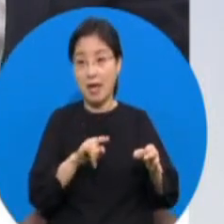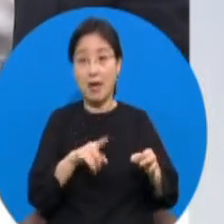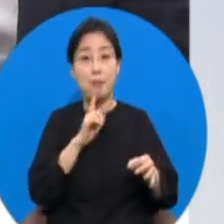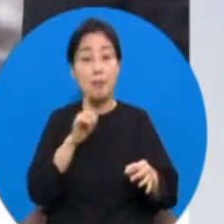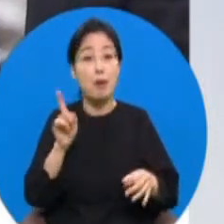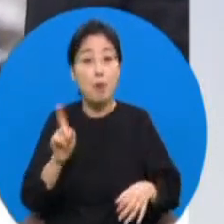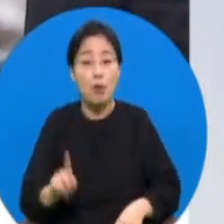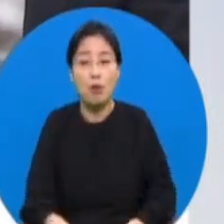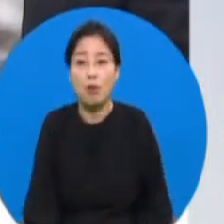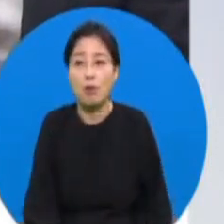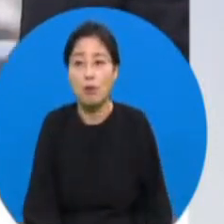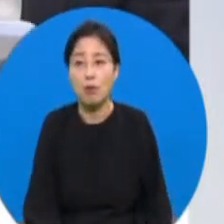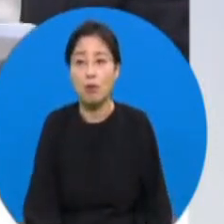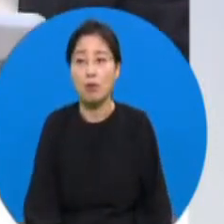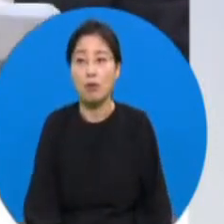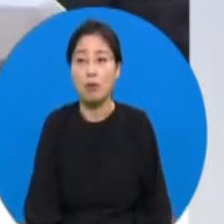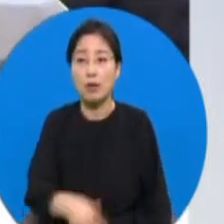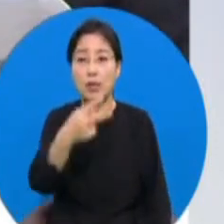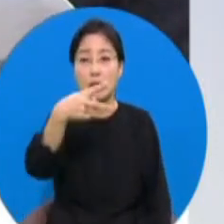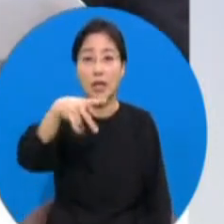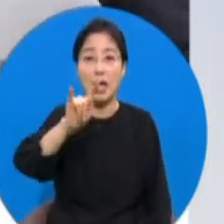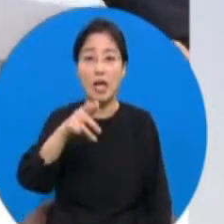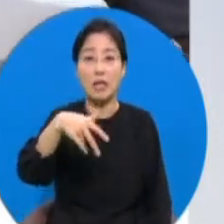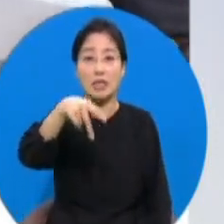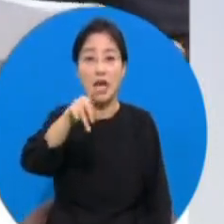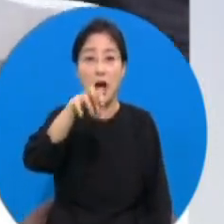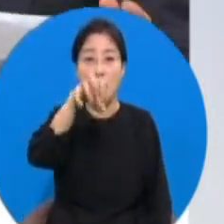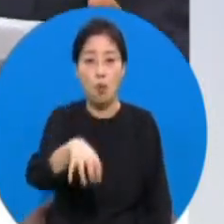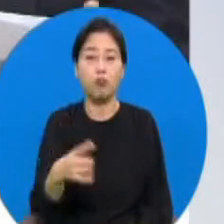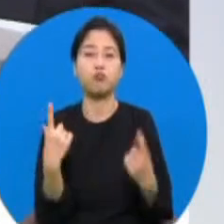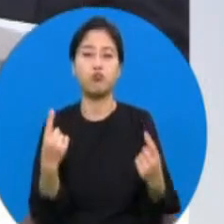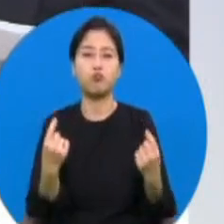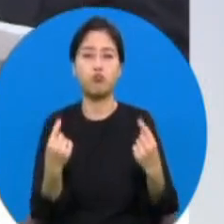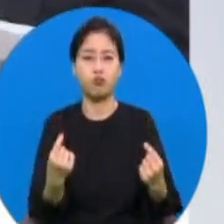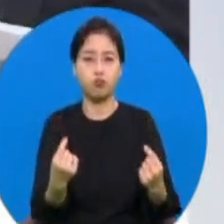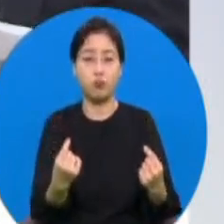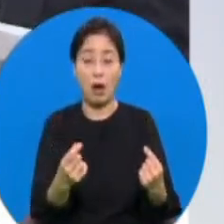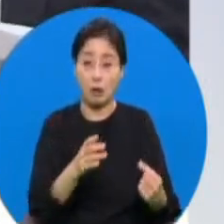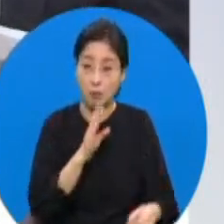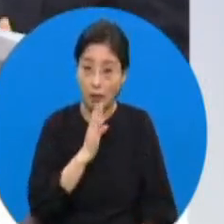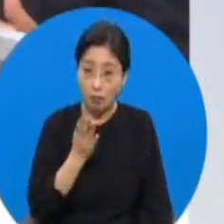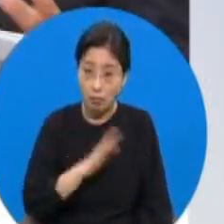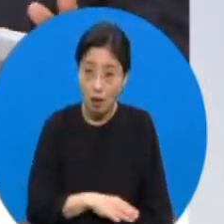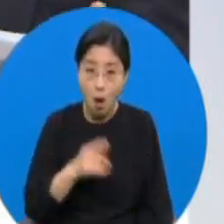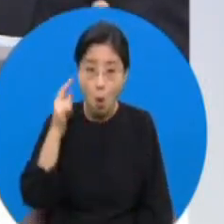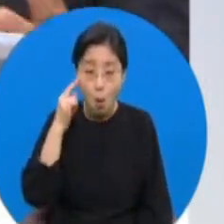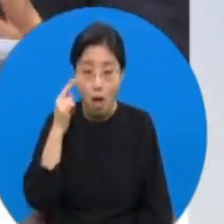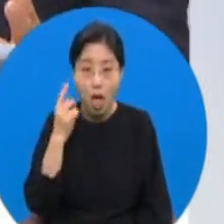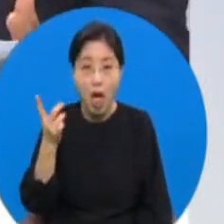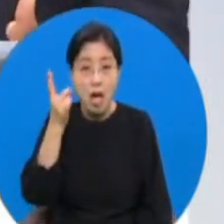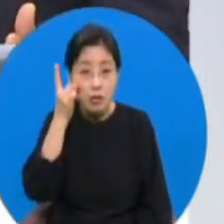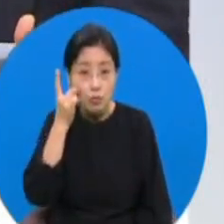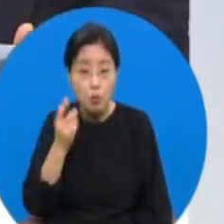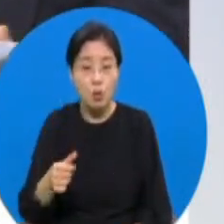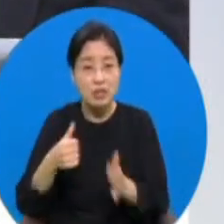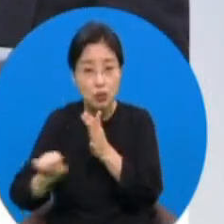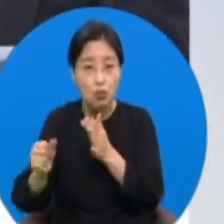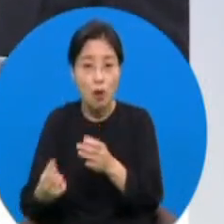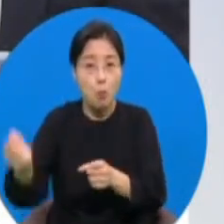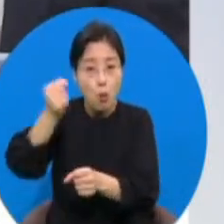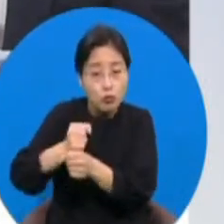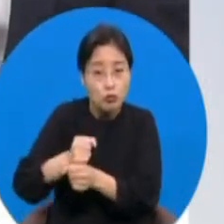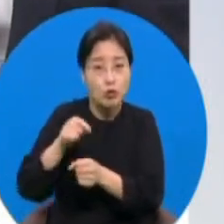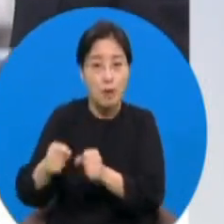거 아닙니까? 그러면 대장동 개발이 정당히 다 이루어졌는데 왜 저런 짓을 하는 거예요? 디지털 포렌식이 왜, 안티 디지털 포렌식이